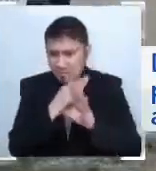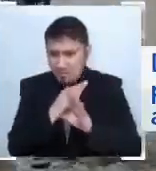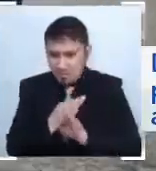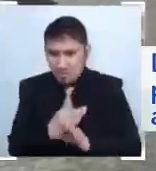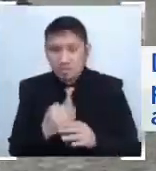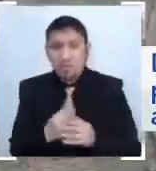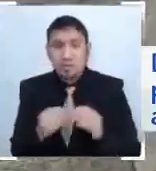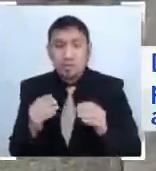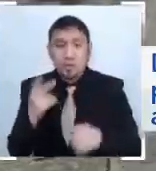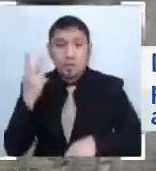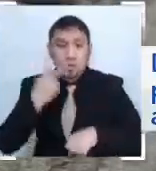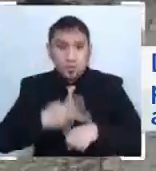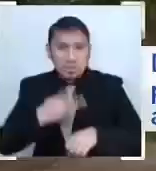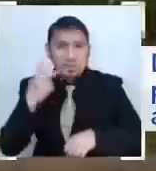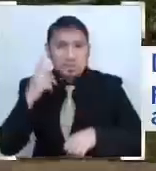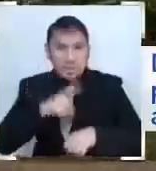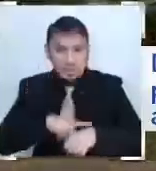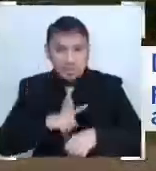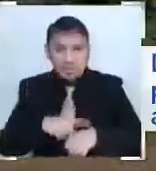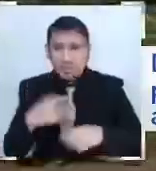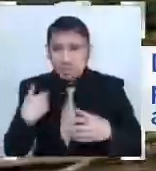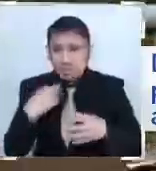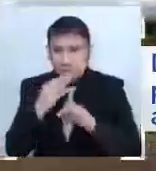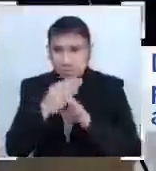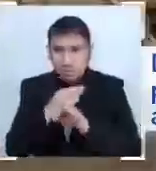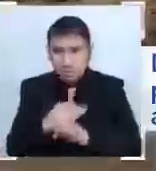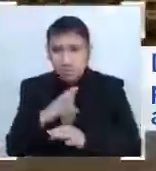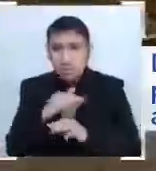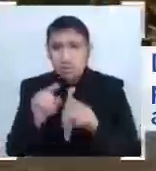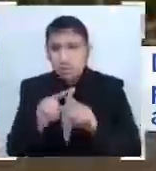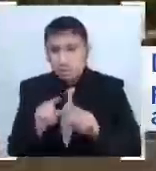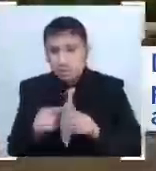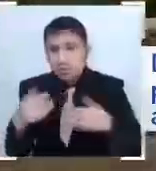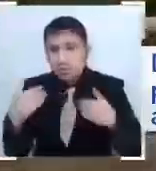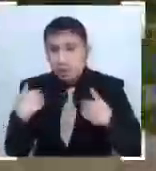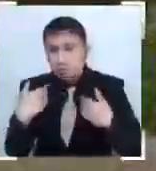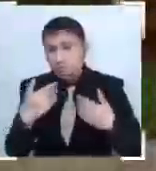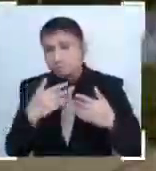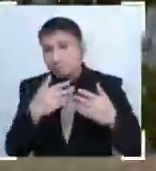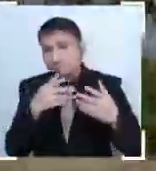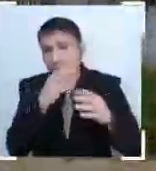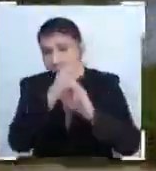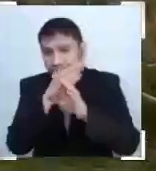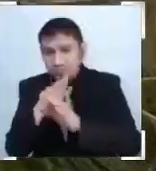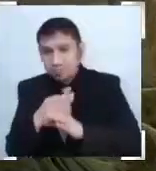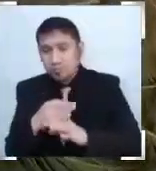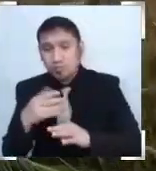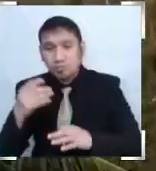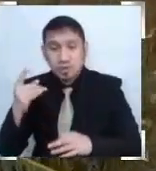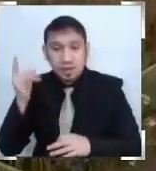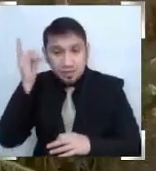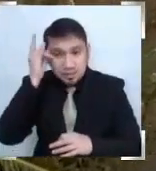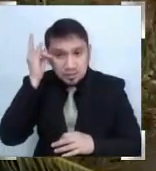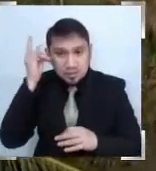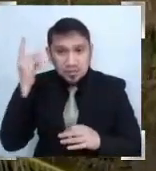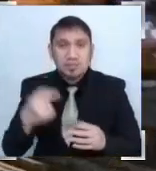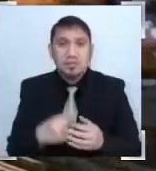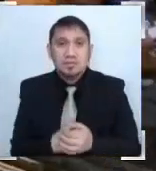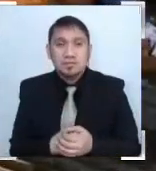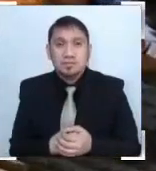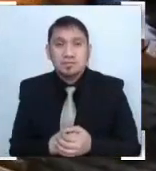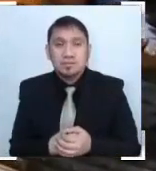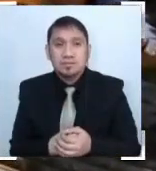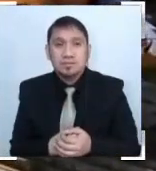Smart ng mga emergency communication equipment habang inaayos ng kanilang mga tauhan ang mga nasirang cell sites. Meron kaming tigisang pinadala